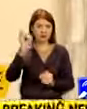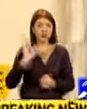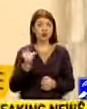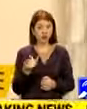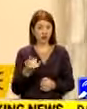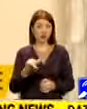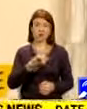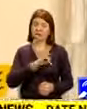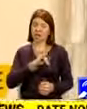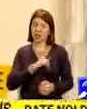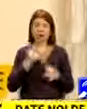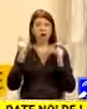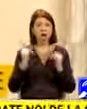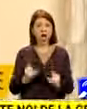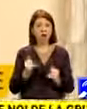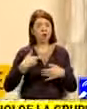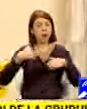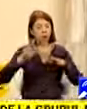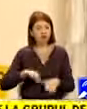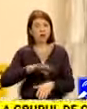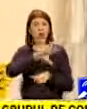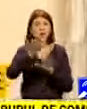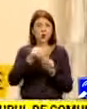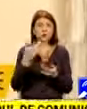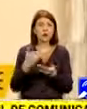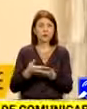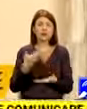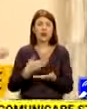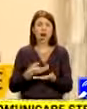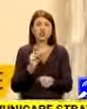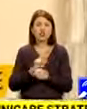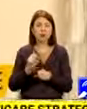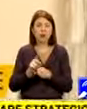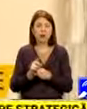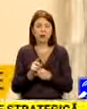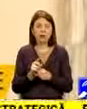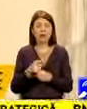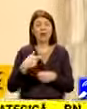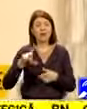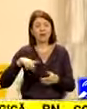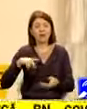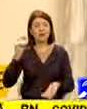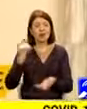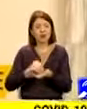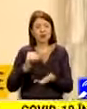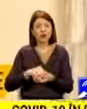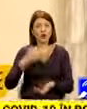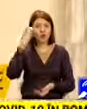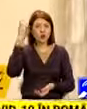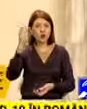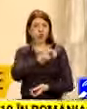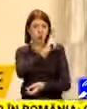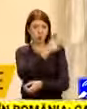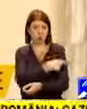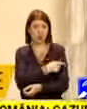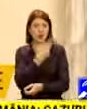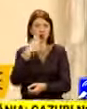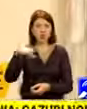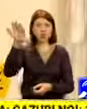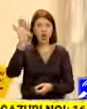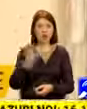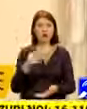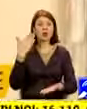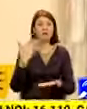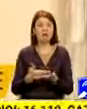chiar dacă acum avem soluții pentru aceste chestiuni, este nevoie de un guvern cu puteri depline